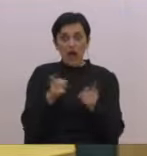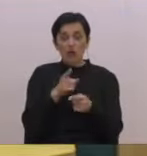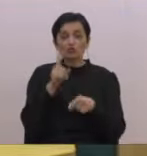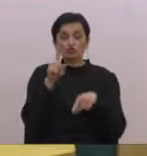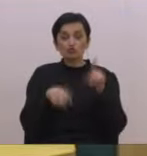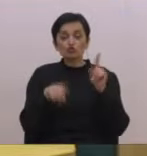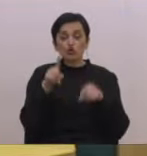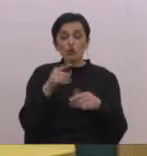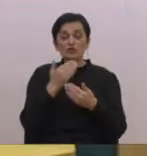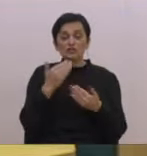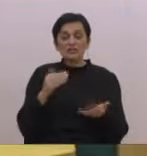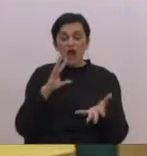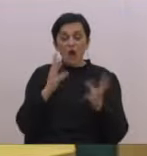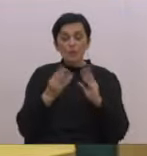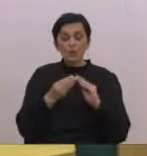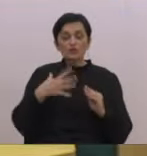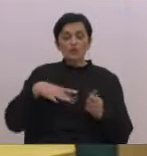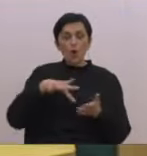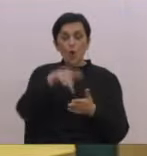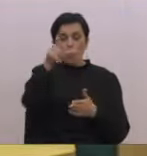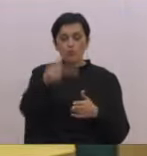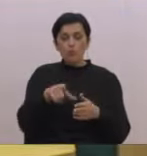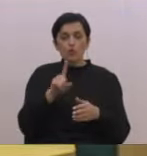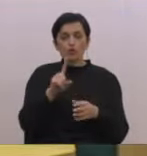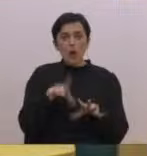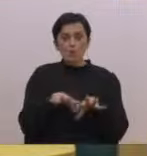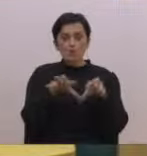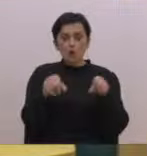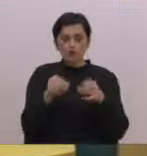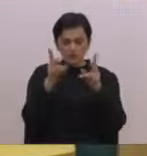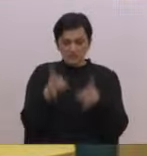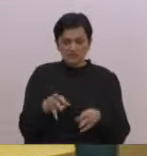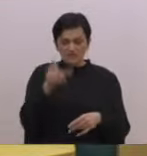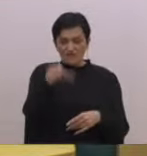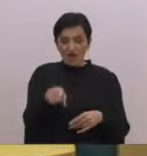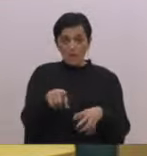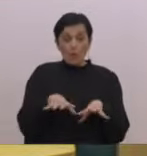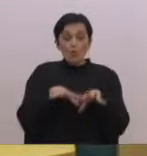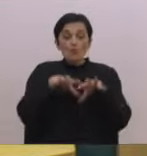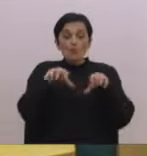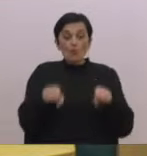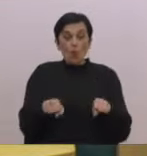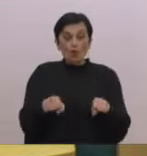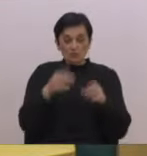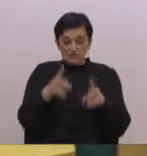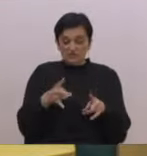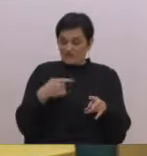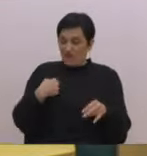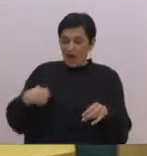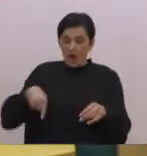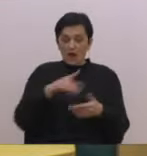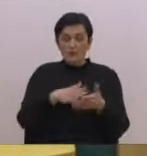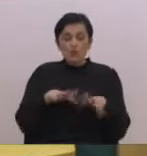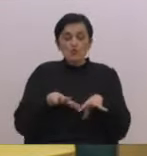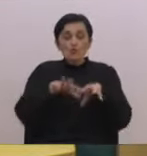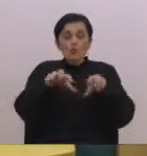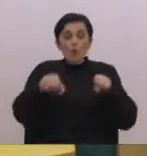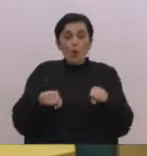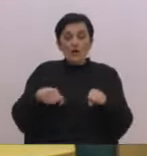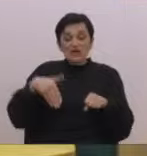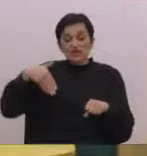sugadat sabolu, jamši, sakatus, mukala, chiar e monopolist, nu scoerpli. Ai monopolie bis pșhoepli war, ce unde a monopolie bidan